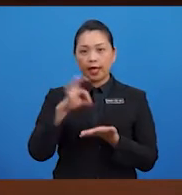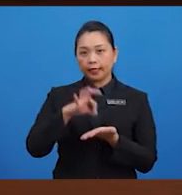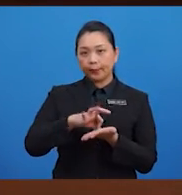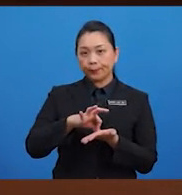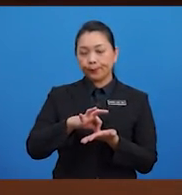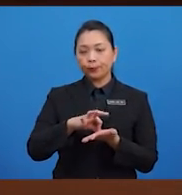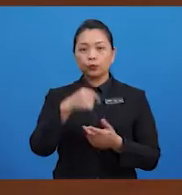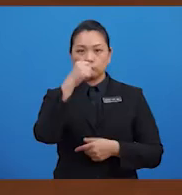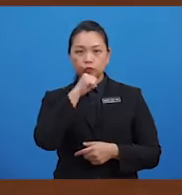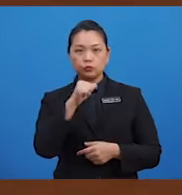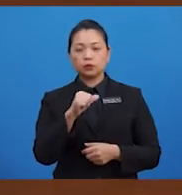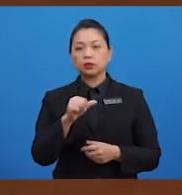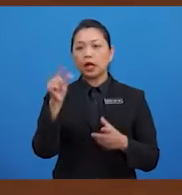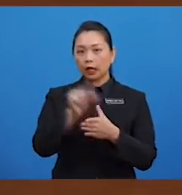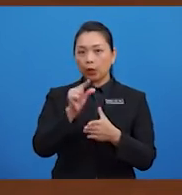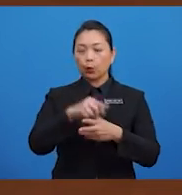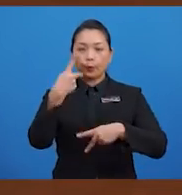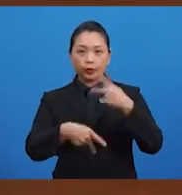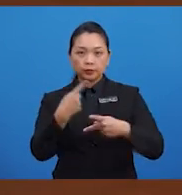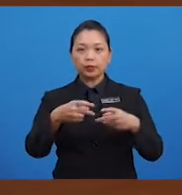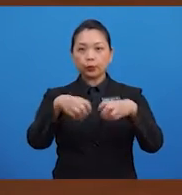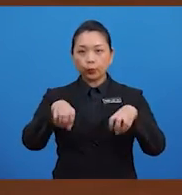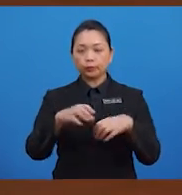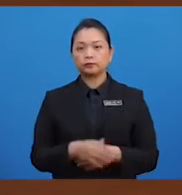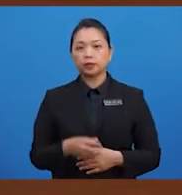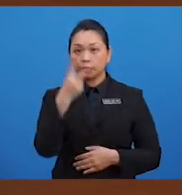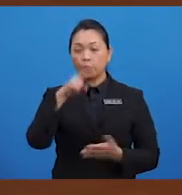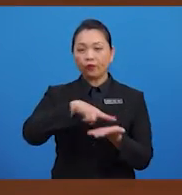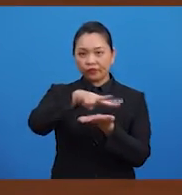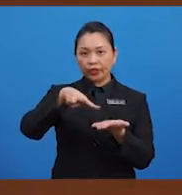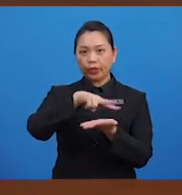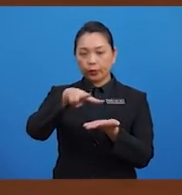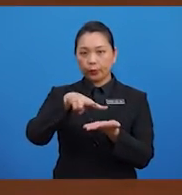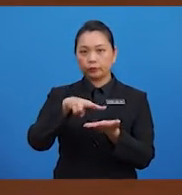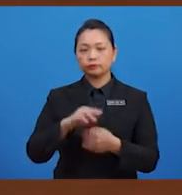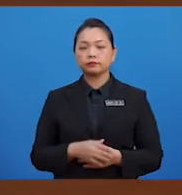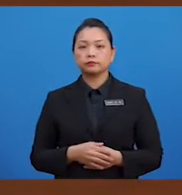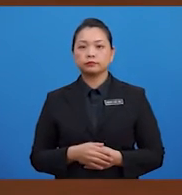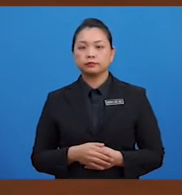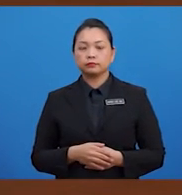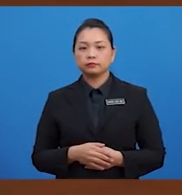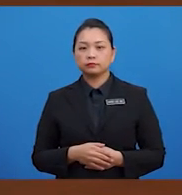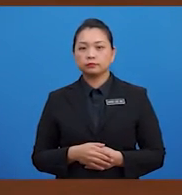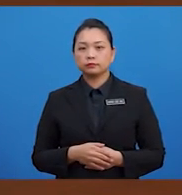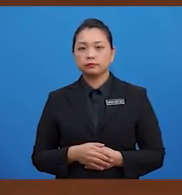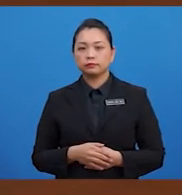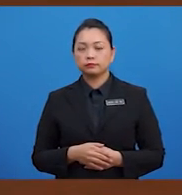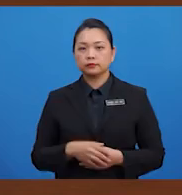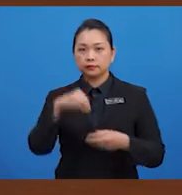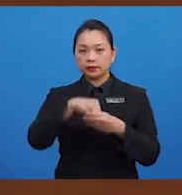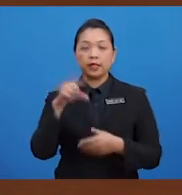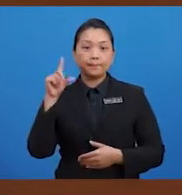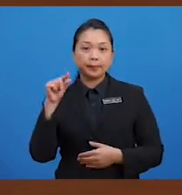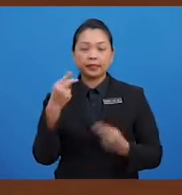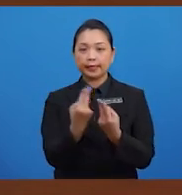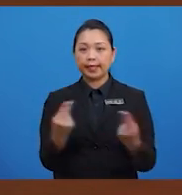proses bertelur. Mari kita tonton video keadaan di dalam bird nest setelah disediakan. Jom